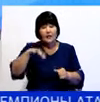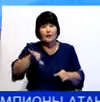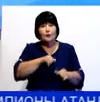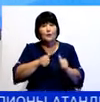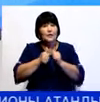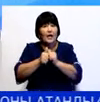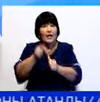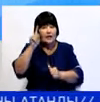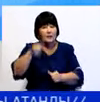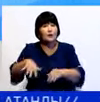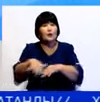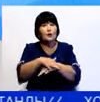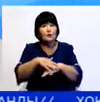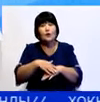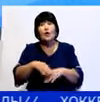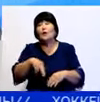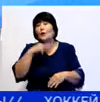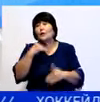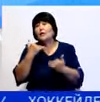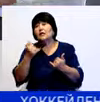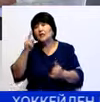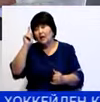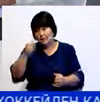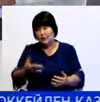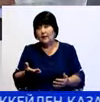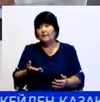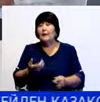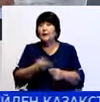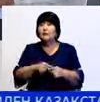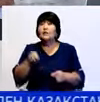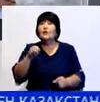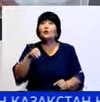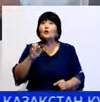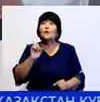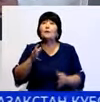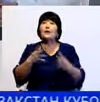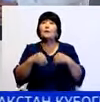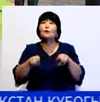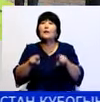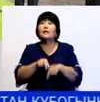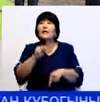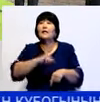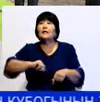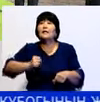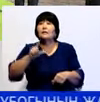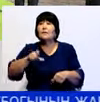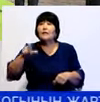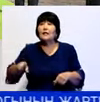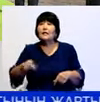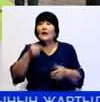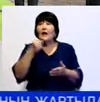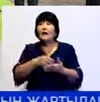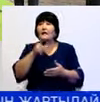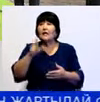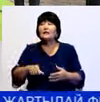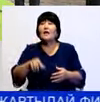ерте білді, жұрттың көңілінен шыға білді ағамыз. Сондай-ақ Жарылқасын Тұрабаевтың отбасымен бірге қызметтес болған әріптестері арда